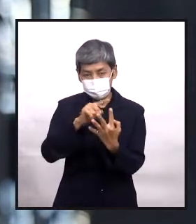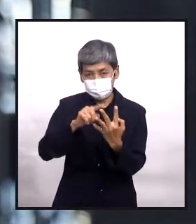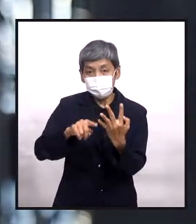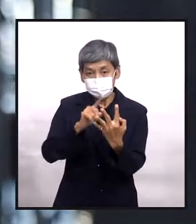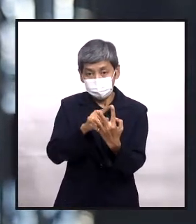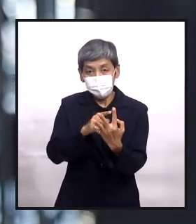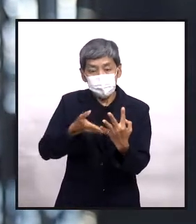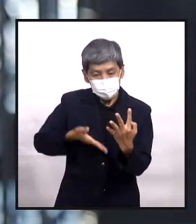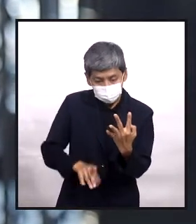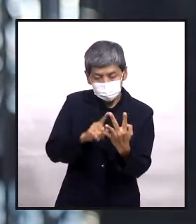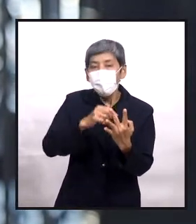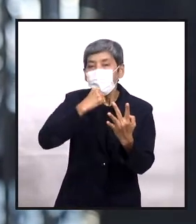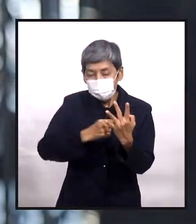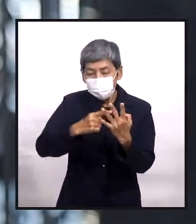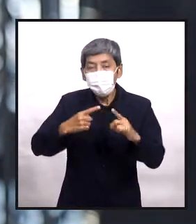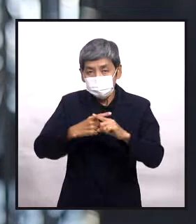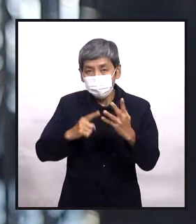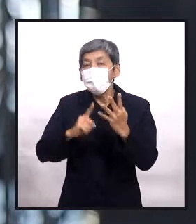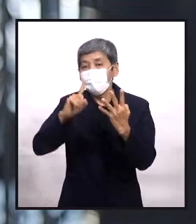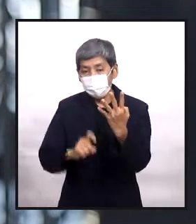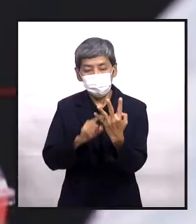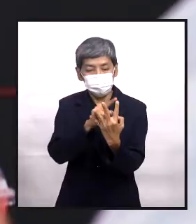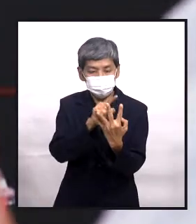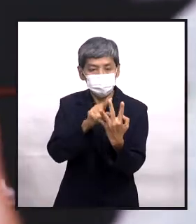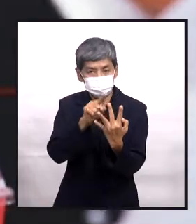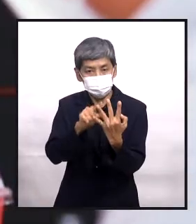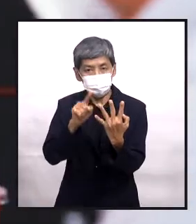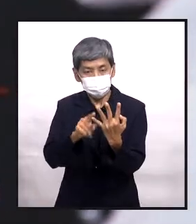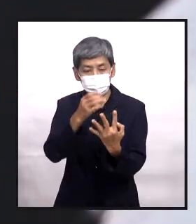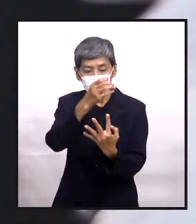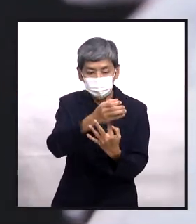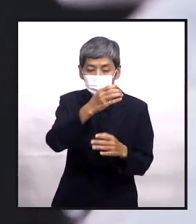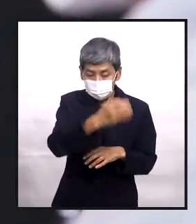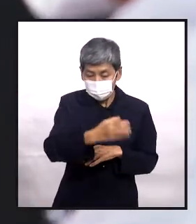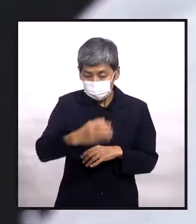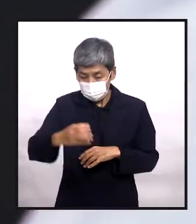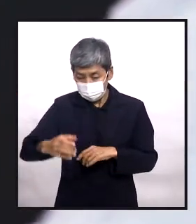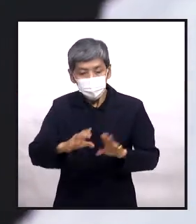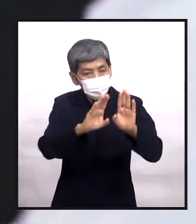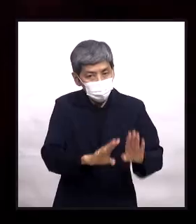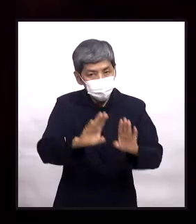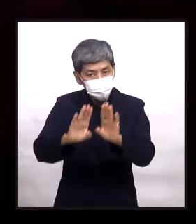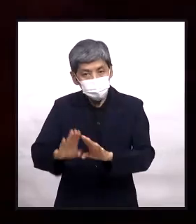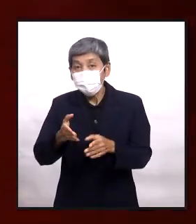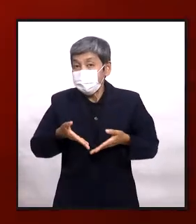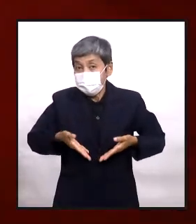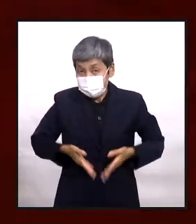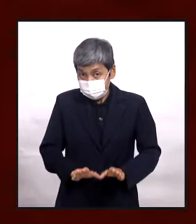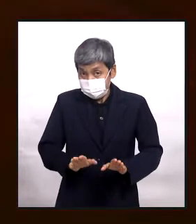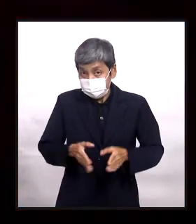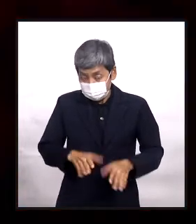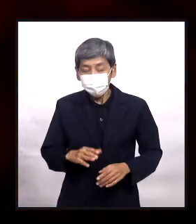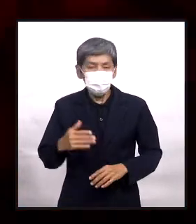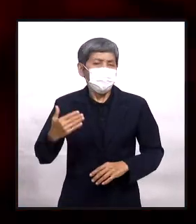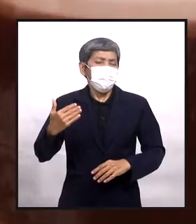4อันก็คือเกิดแก่เจ็บตายแต่ละอันเราก็จะมีสตอรี่ยังเกิดเนี่ยเ